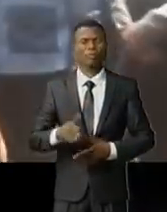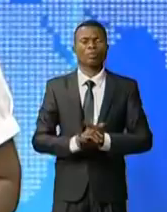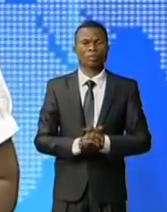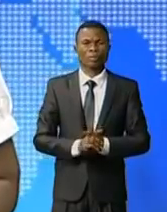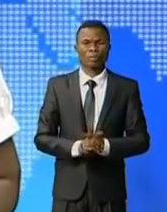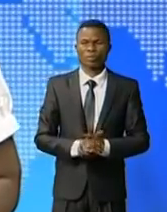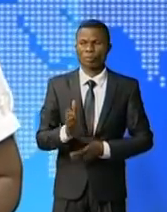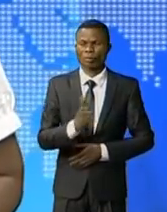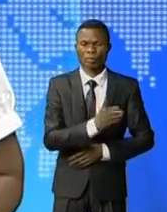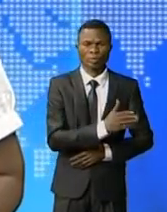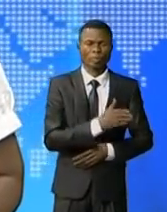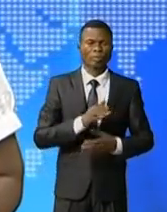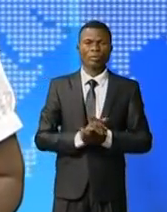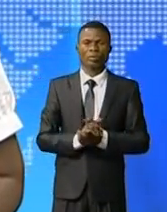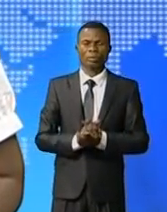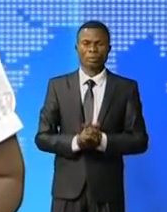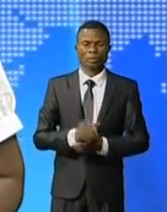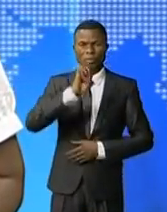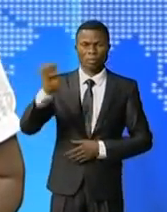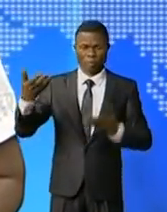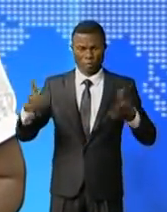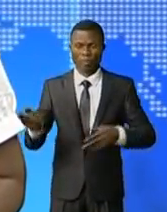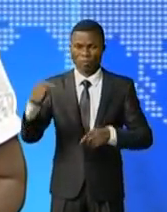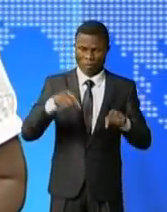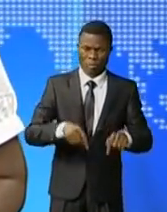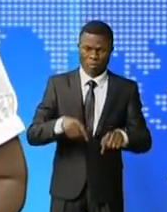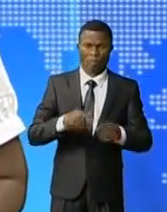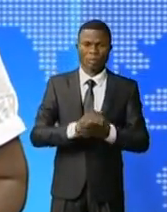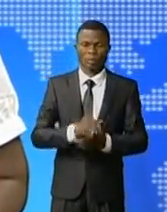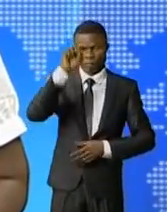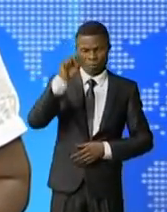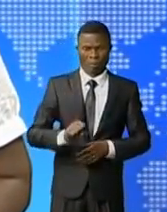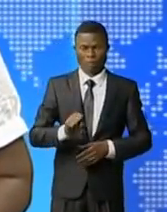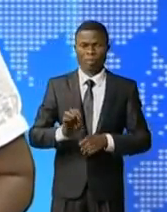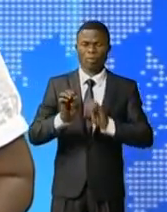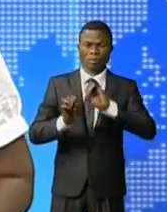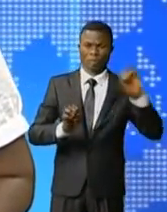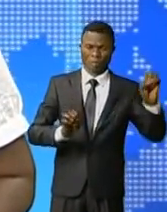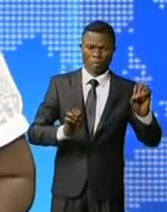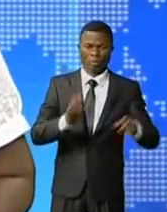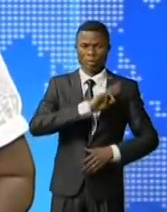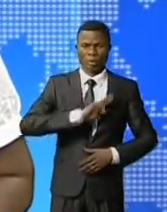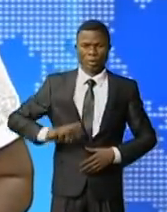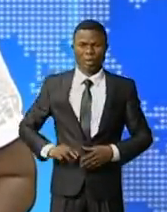canalisations. Quittons l'est du pays pour se rendre au sud-est de la République démocratique du Congo.